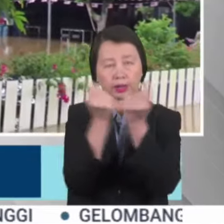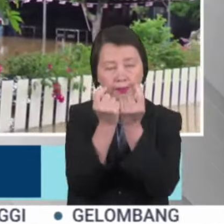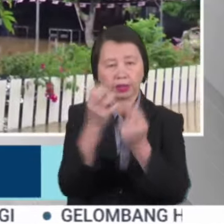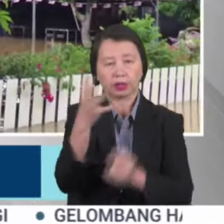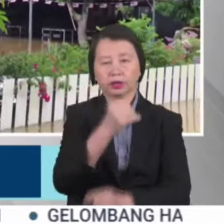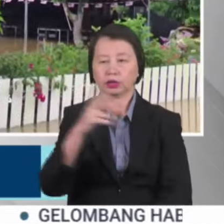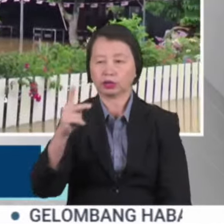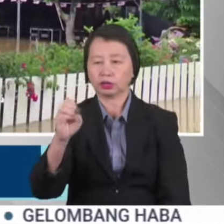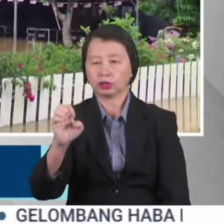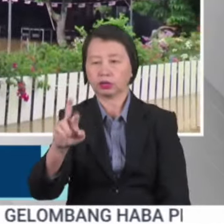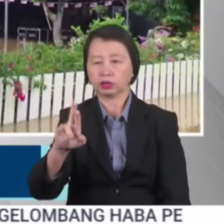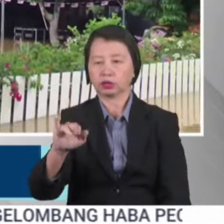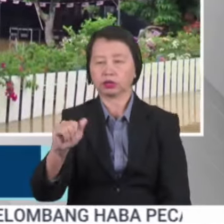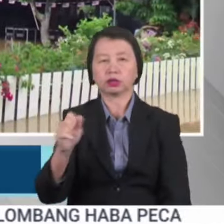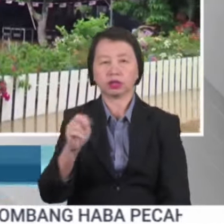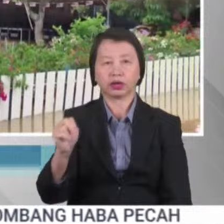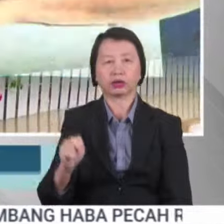dan Kerian.